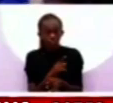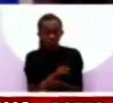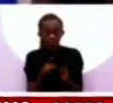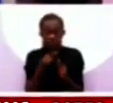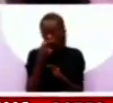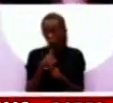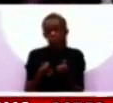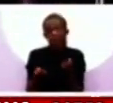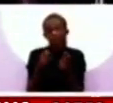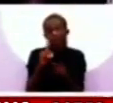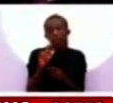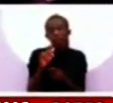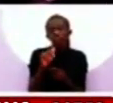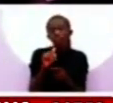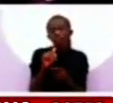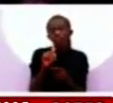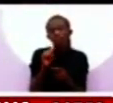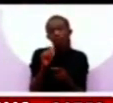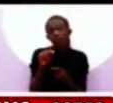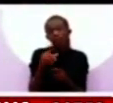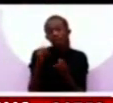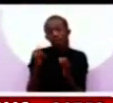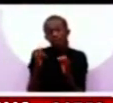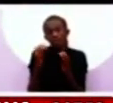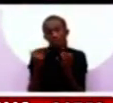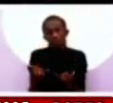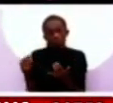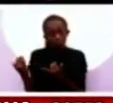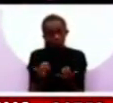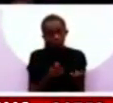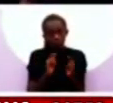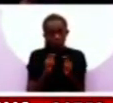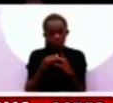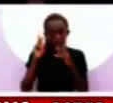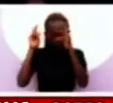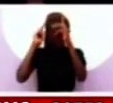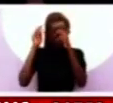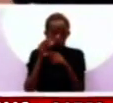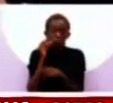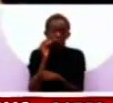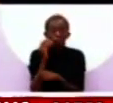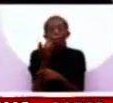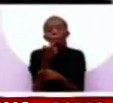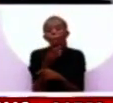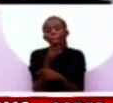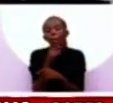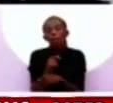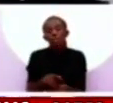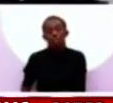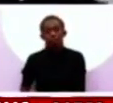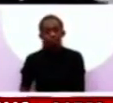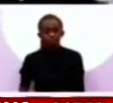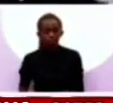stars dkan juma ambo kwa sasa ameal kwa majo katika kabu cha kakamega home boys mechi ya kuk na